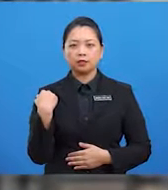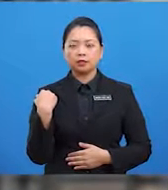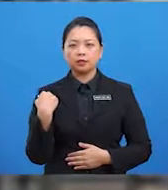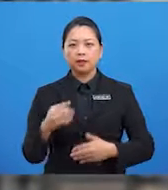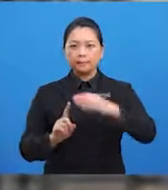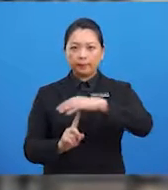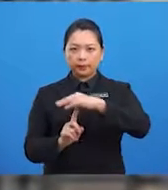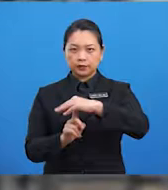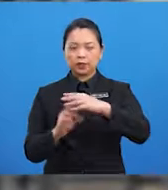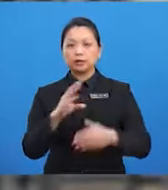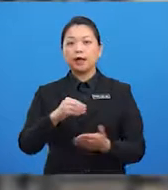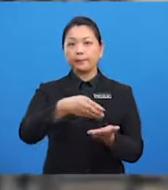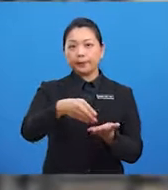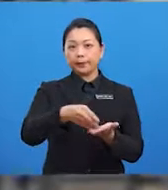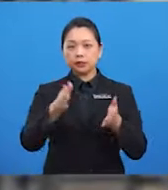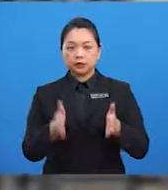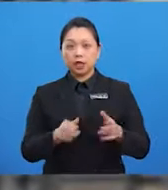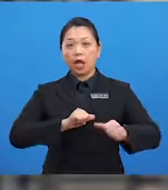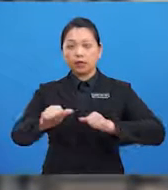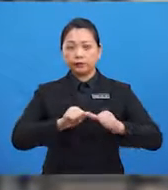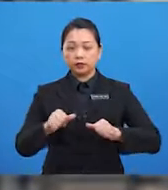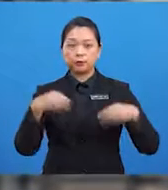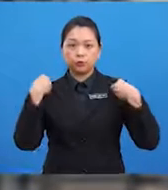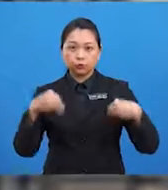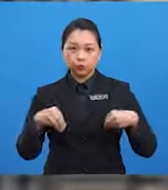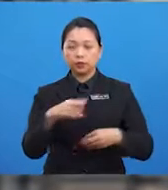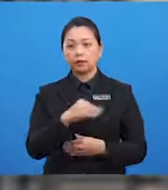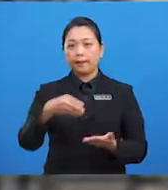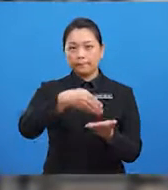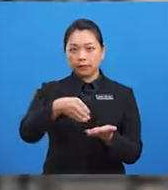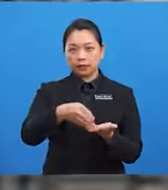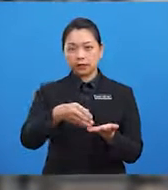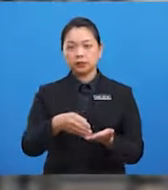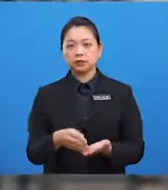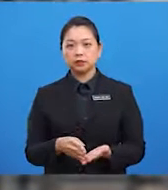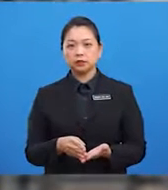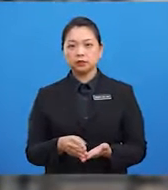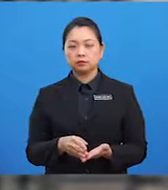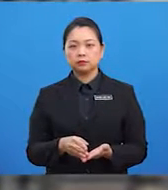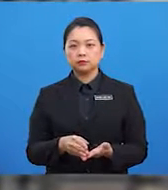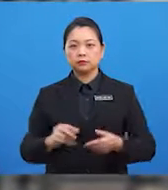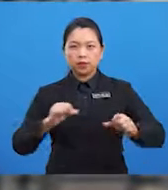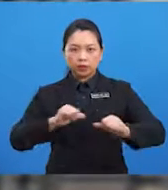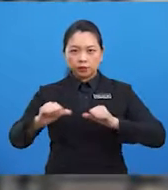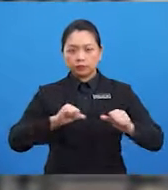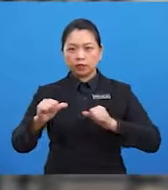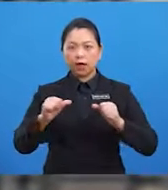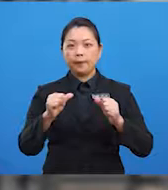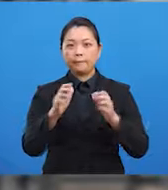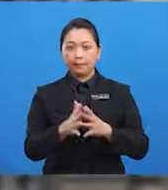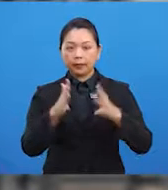pembeli. Aktiviti penjualan dan pembelian ini menggiatkan